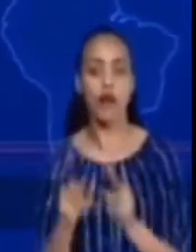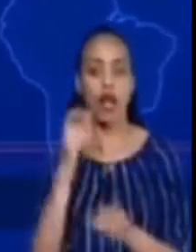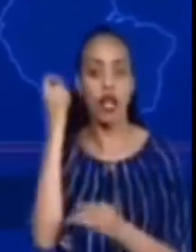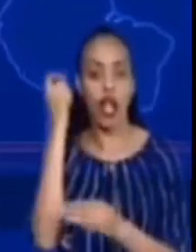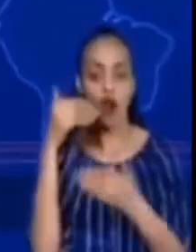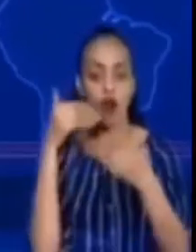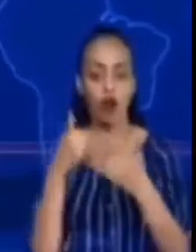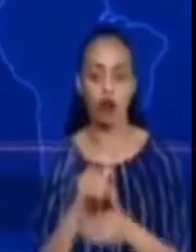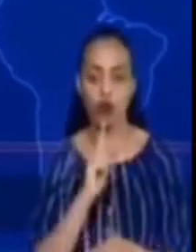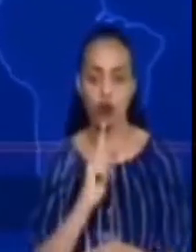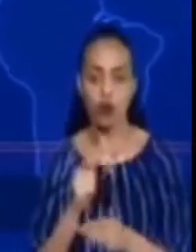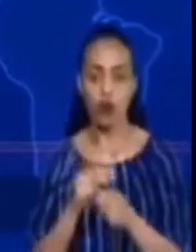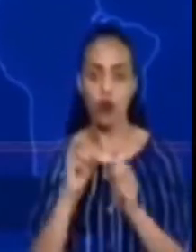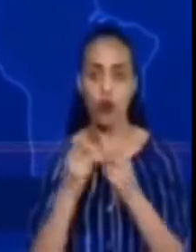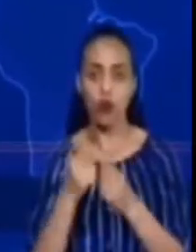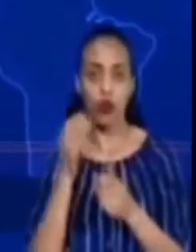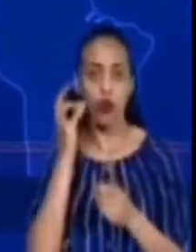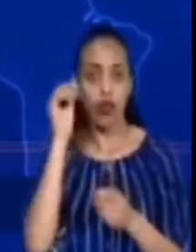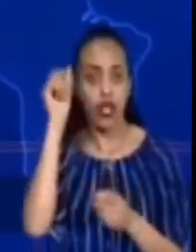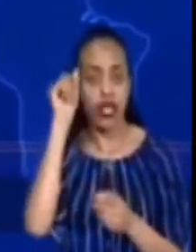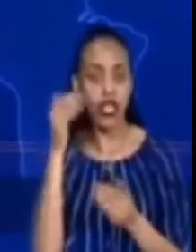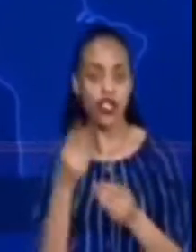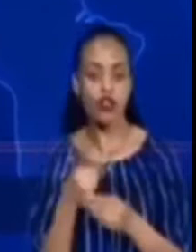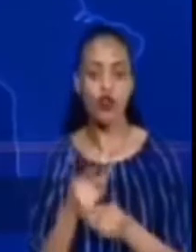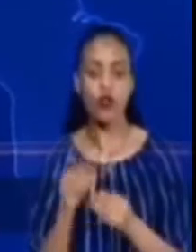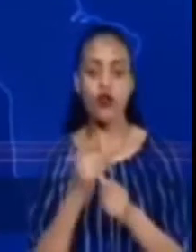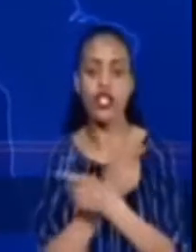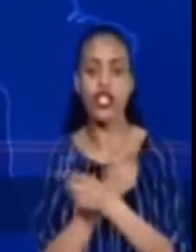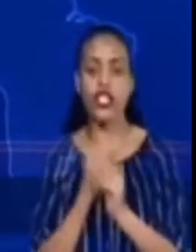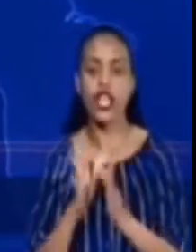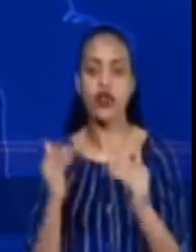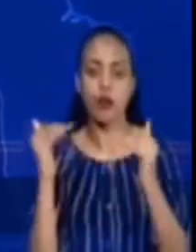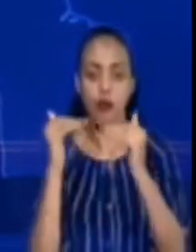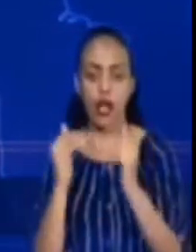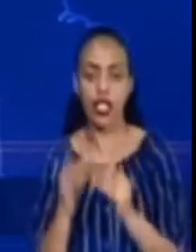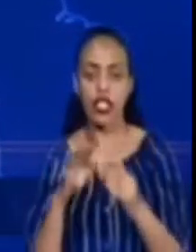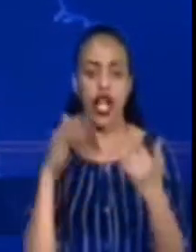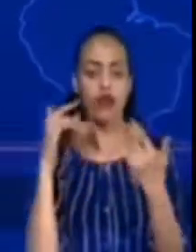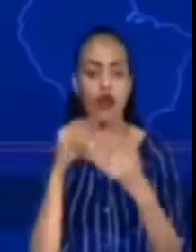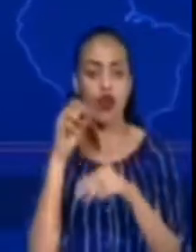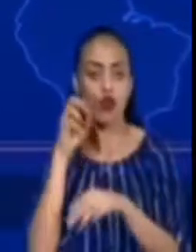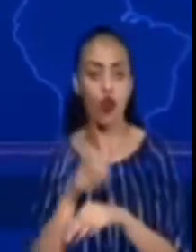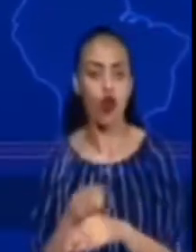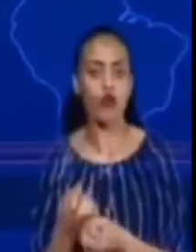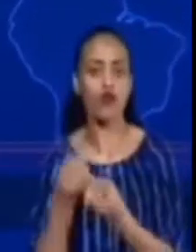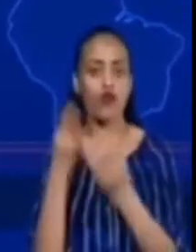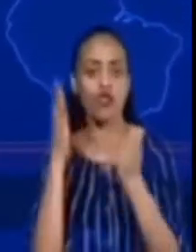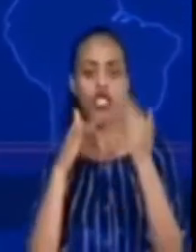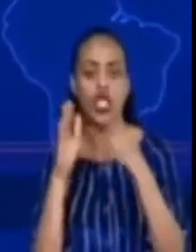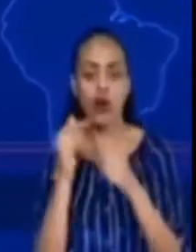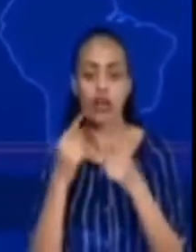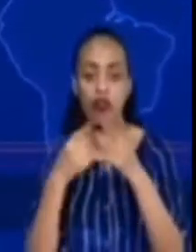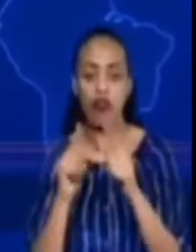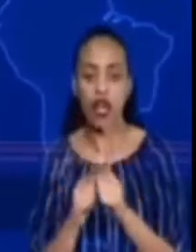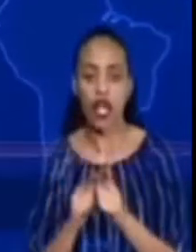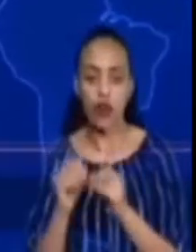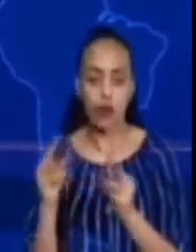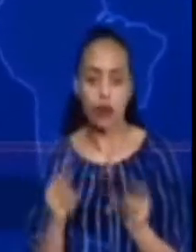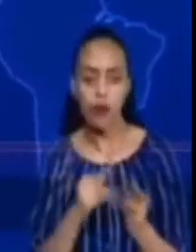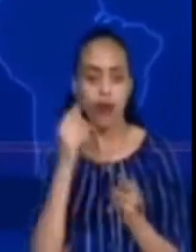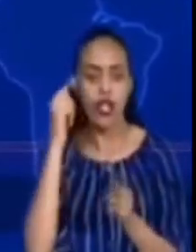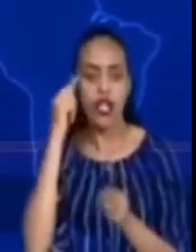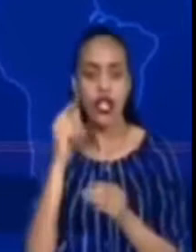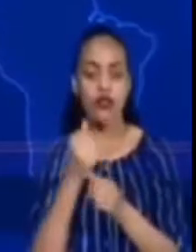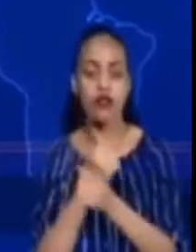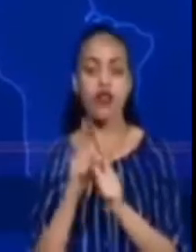በአሊጎሪዝም በተረትና ምሳሌ መጽሐፍ ቅዱስን እንደ ሰፈር ህልም የሚፈታ ሰው እኮ ነው ስለ ኢሳ ስለ መጽሐፍ